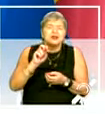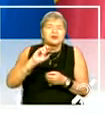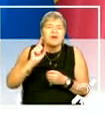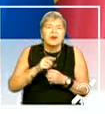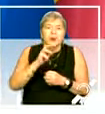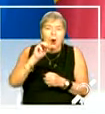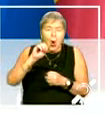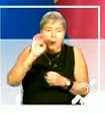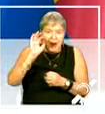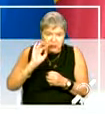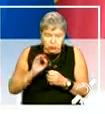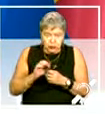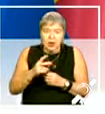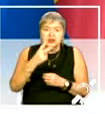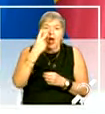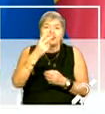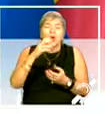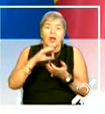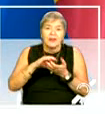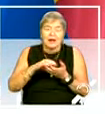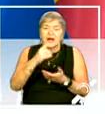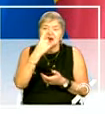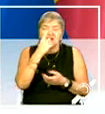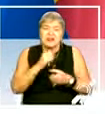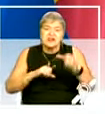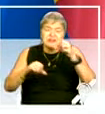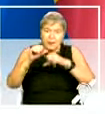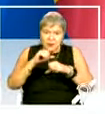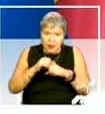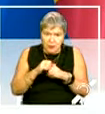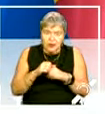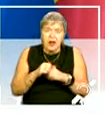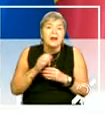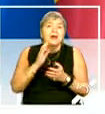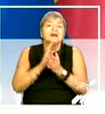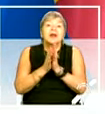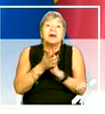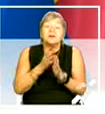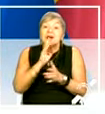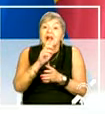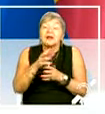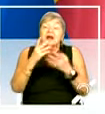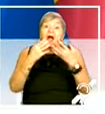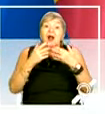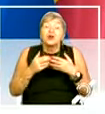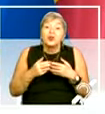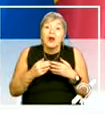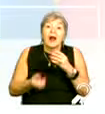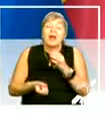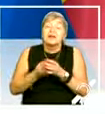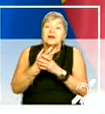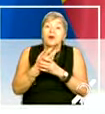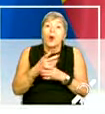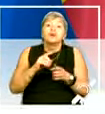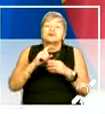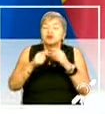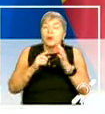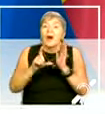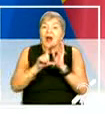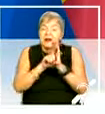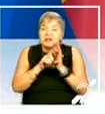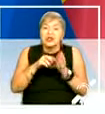13,8% și a doua oară la 1 septembrie, în urma finalizării procesului de recalculare conform legii. Fac